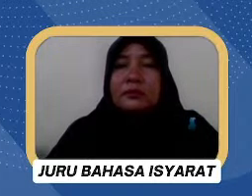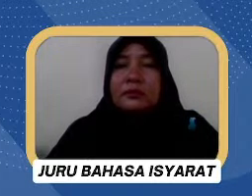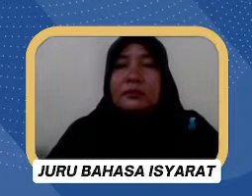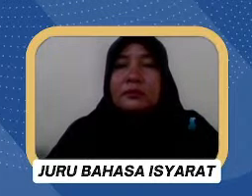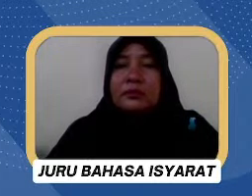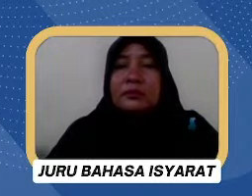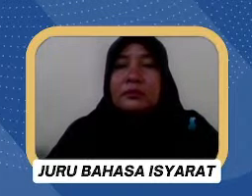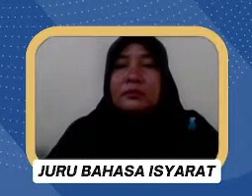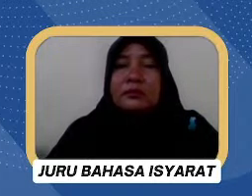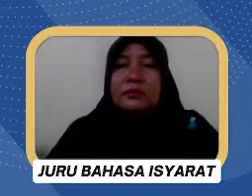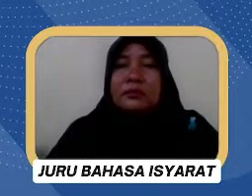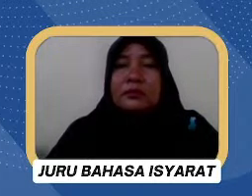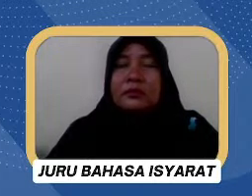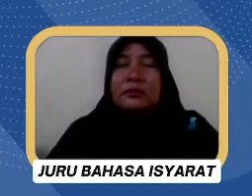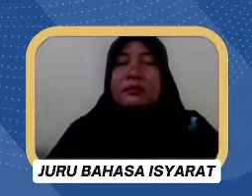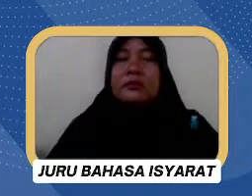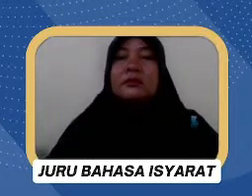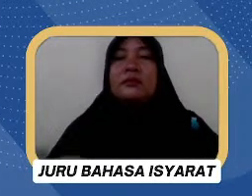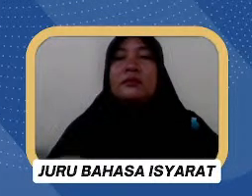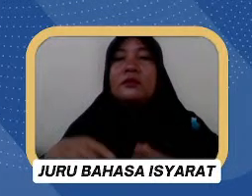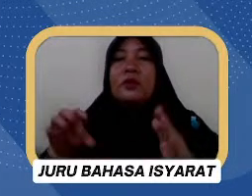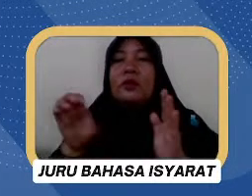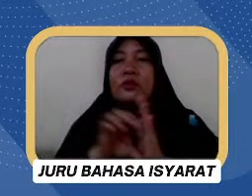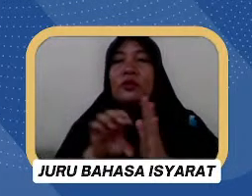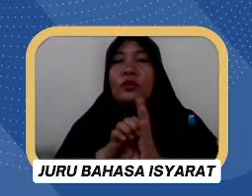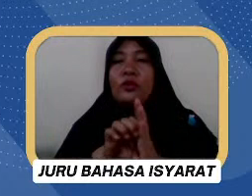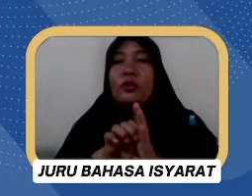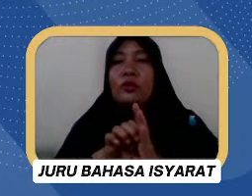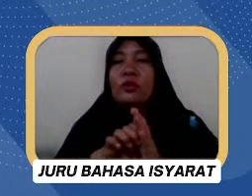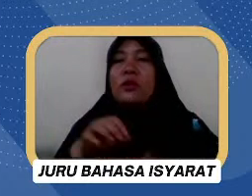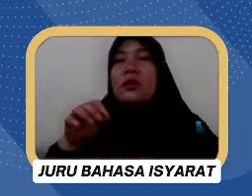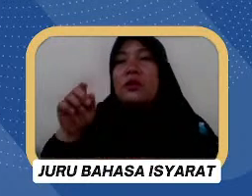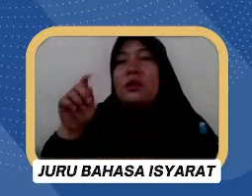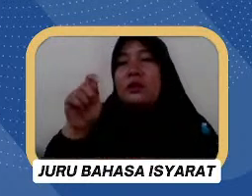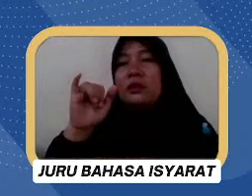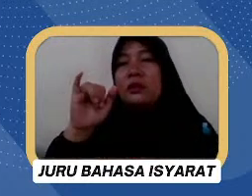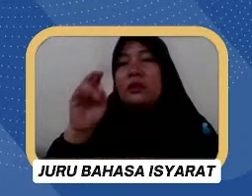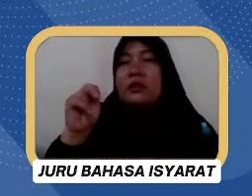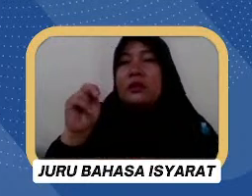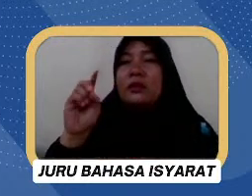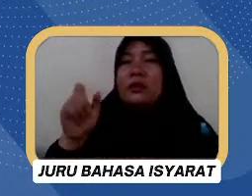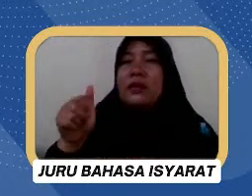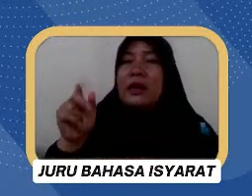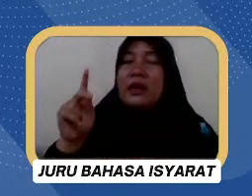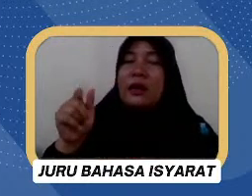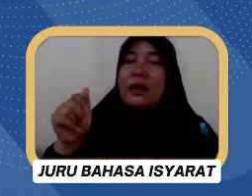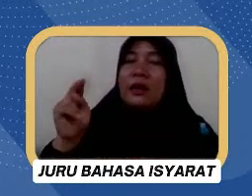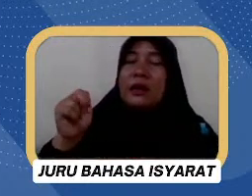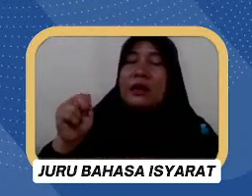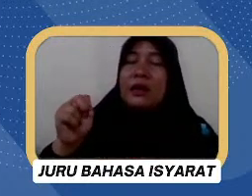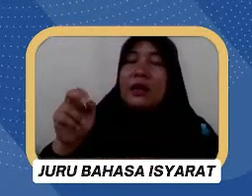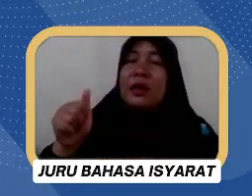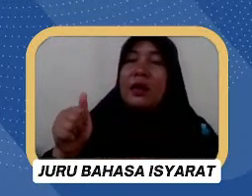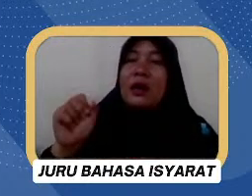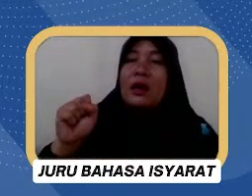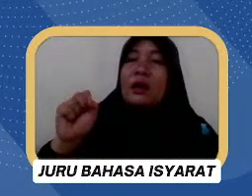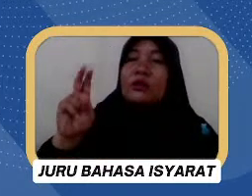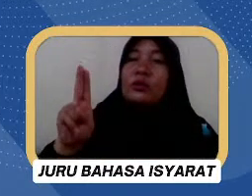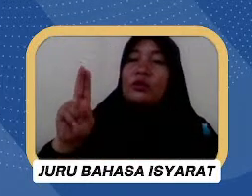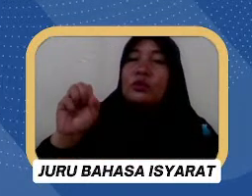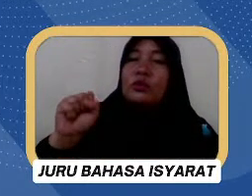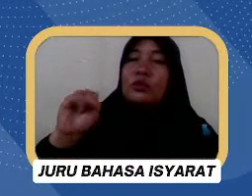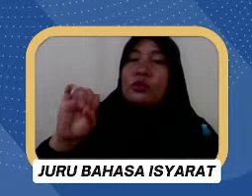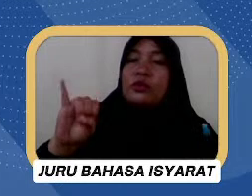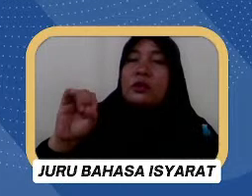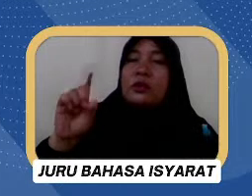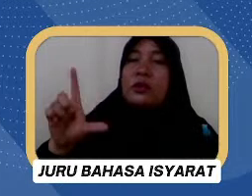karena asusila ini berarti melanggar norma susila. Bentuknya seperti apa? Dendanya seperti apa?